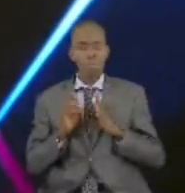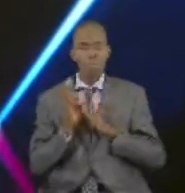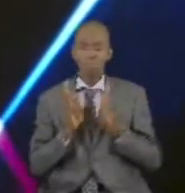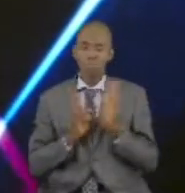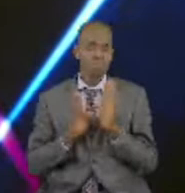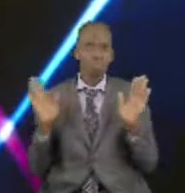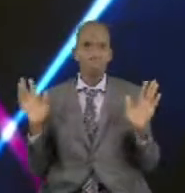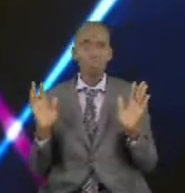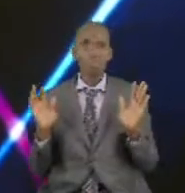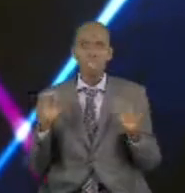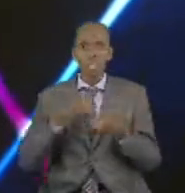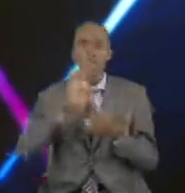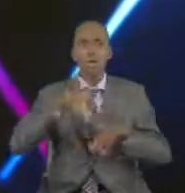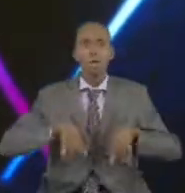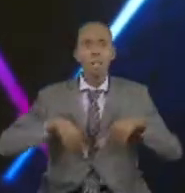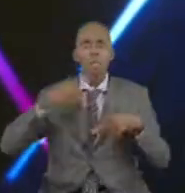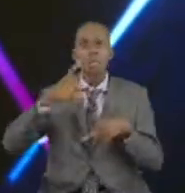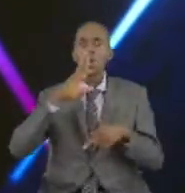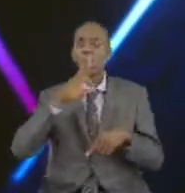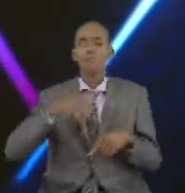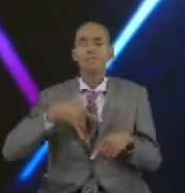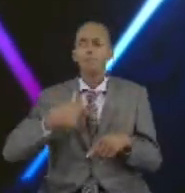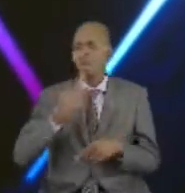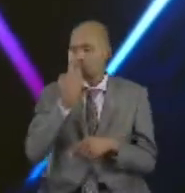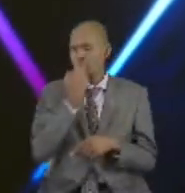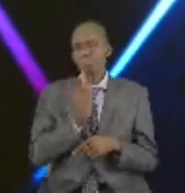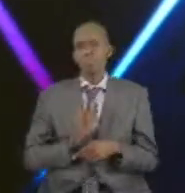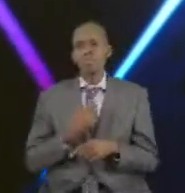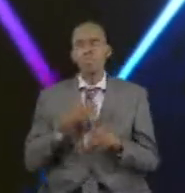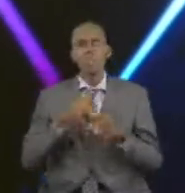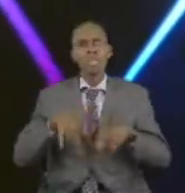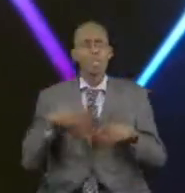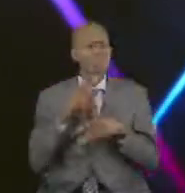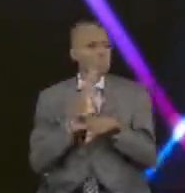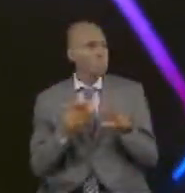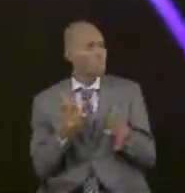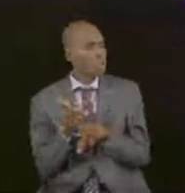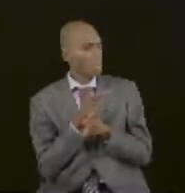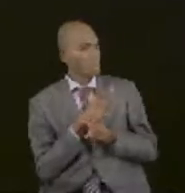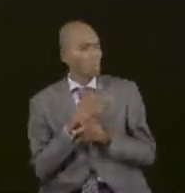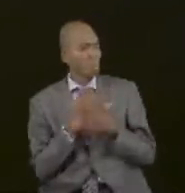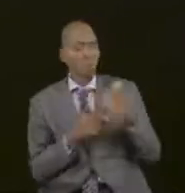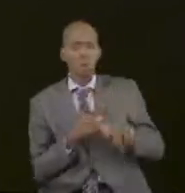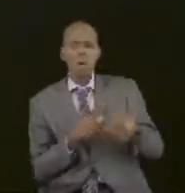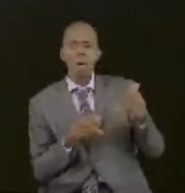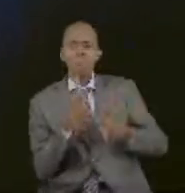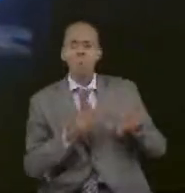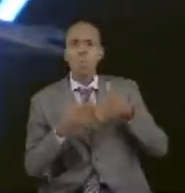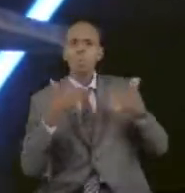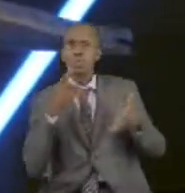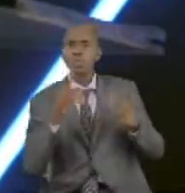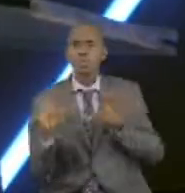vous même vous êtes votre vie est isolé vous ne vous souciez même pas de ce que ceux qui vous ont devancé